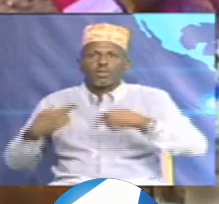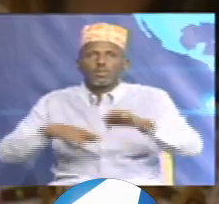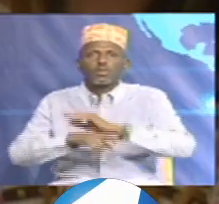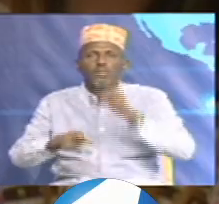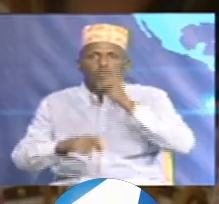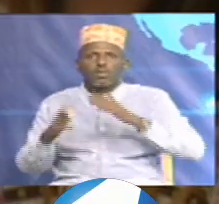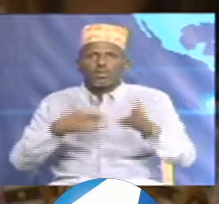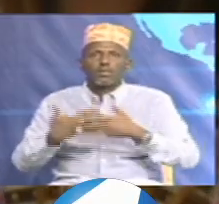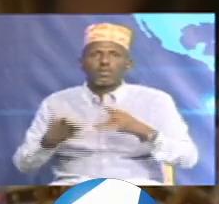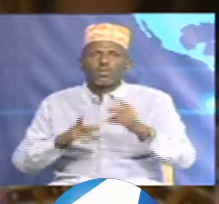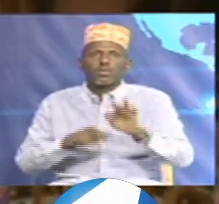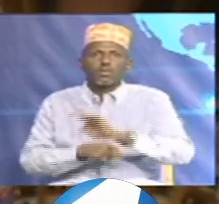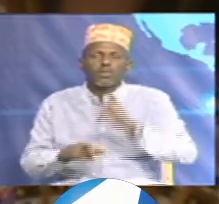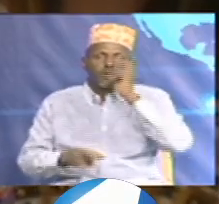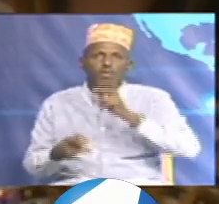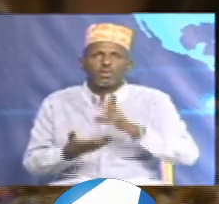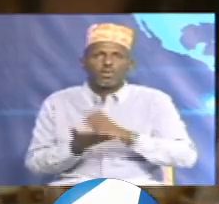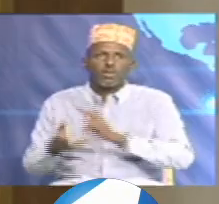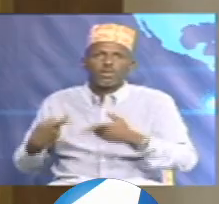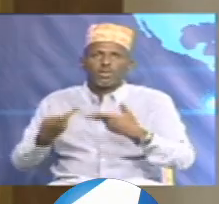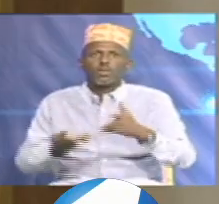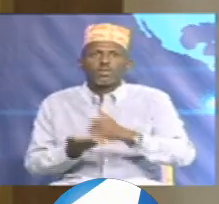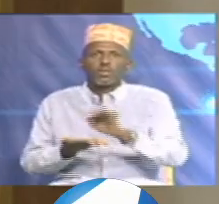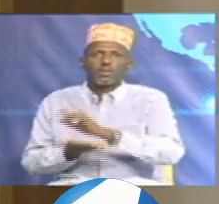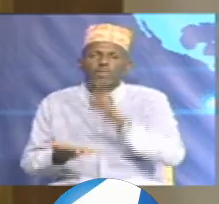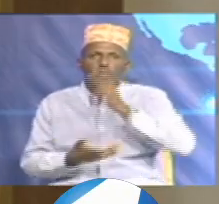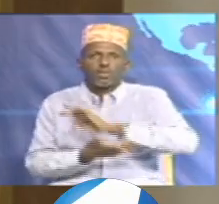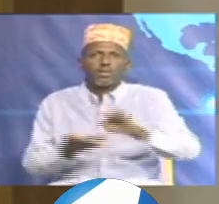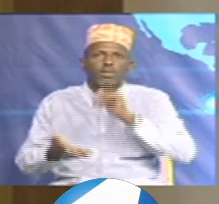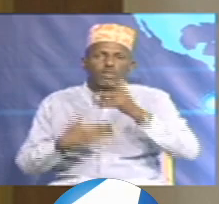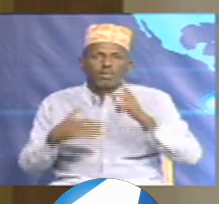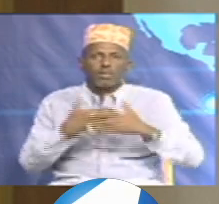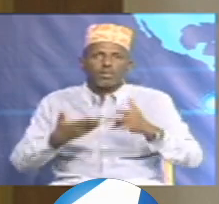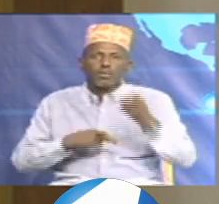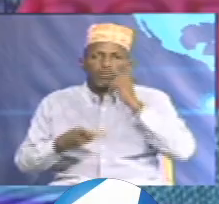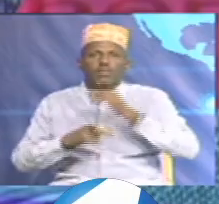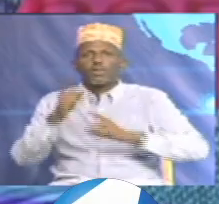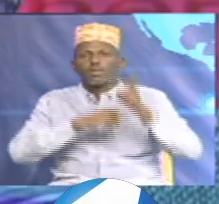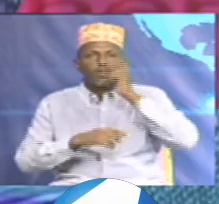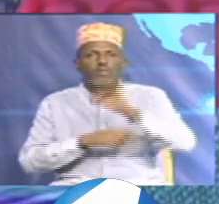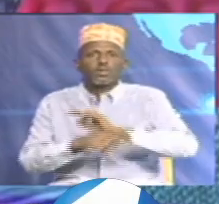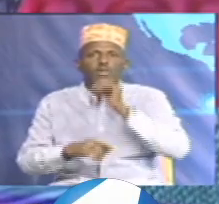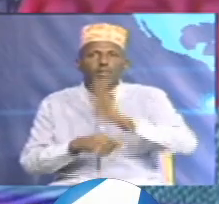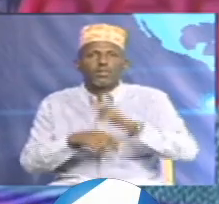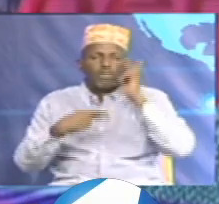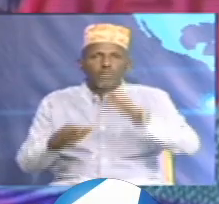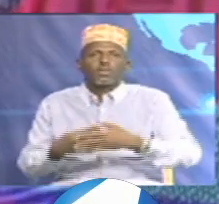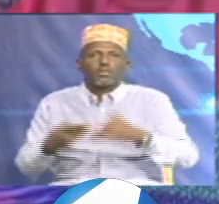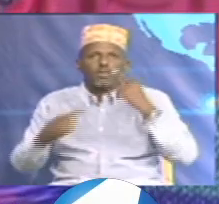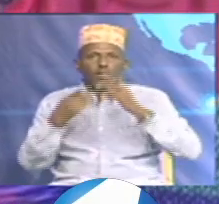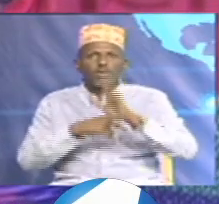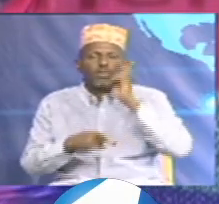parcouru, les obstacles, tout cela pour paver le chemin pour la génération future. Après les officiels, des